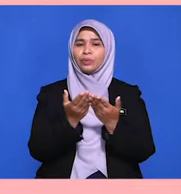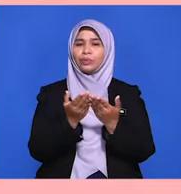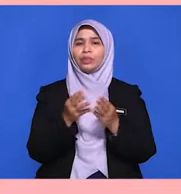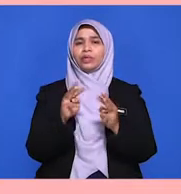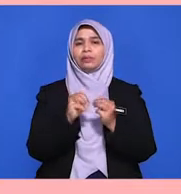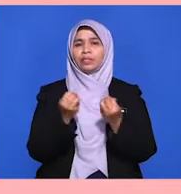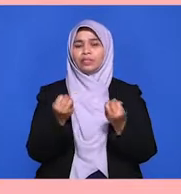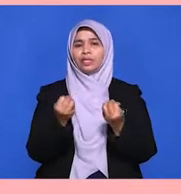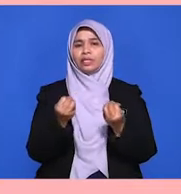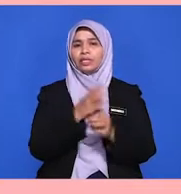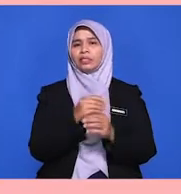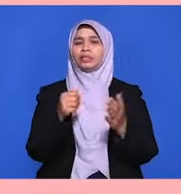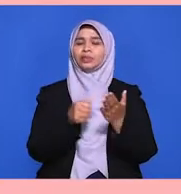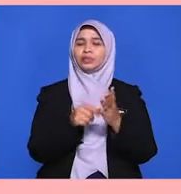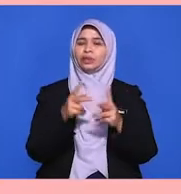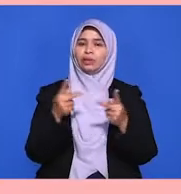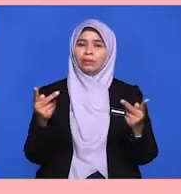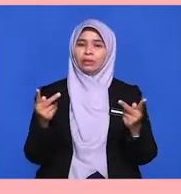majalah dan surat khabar,